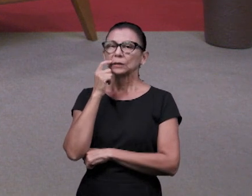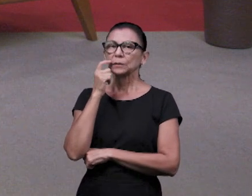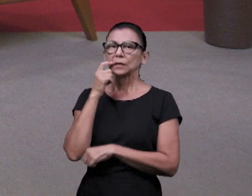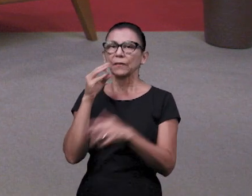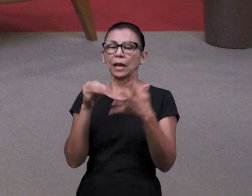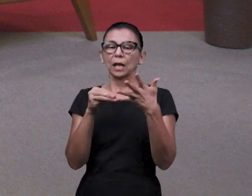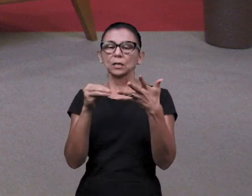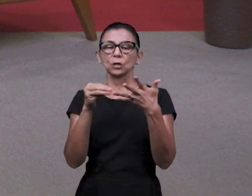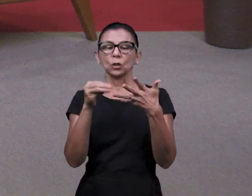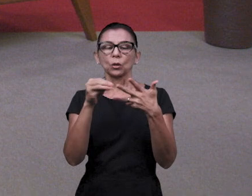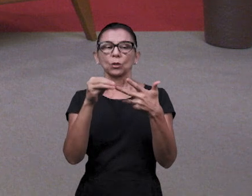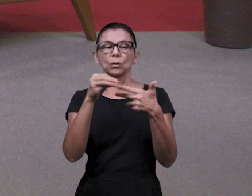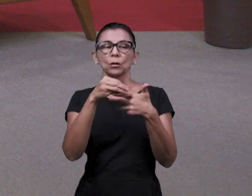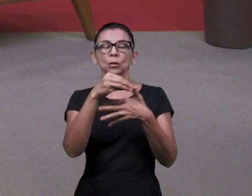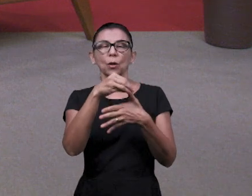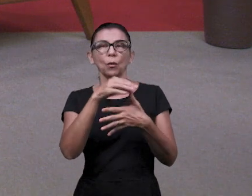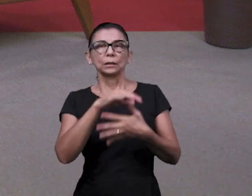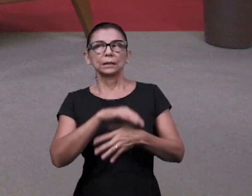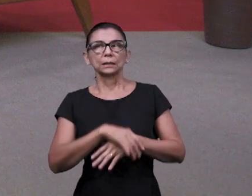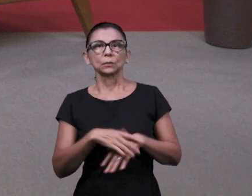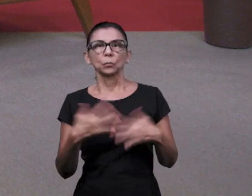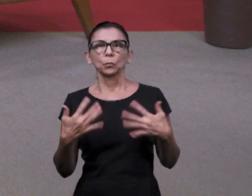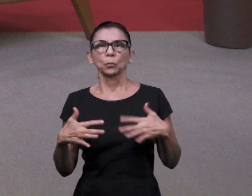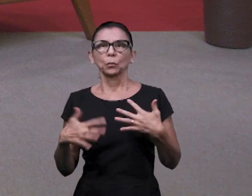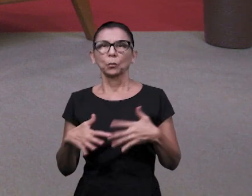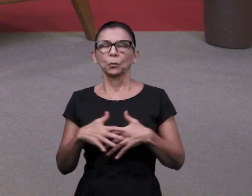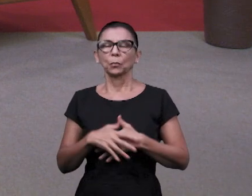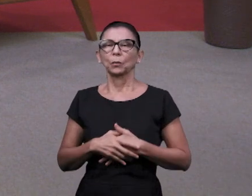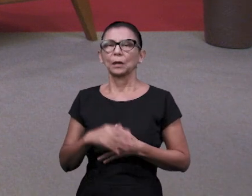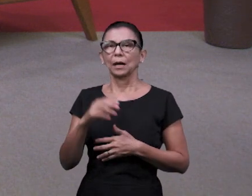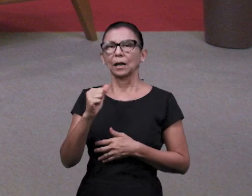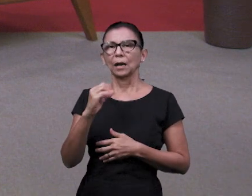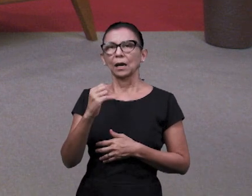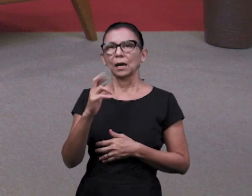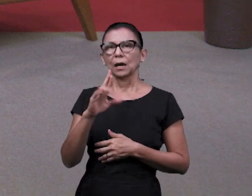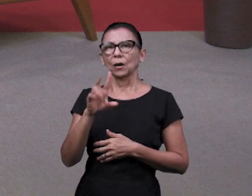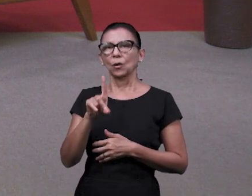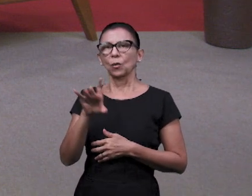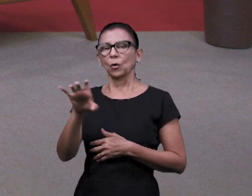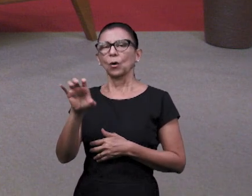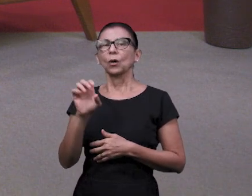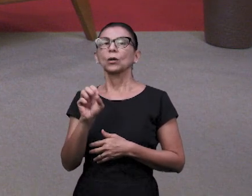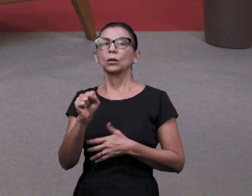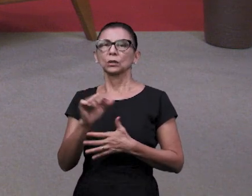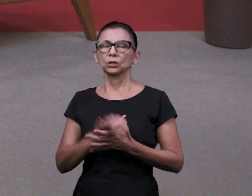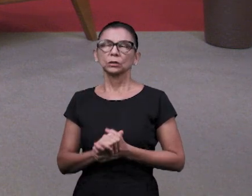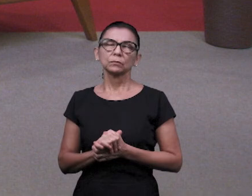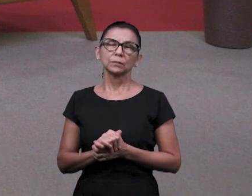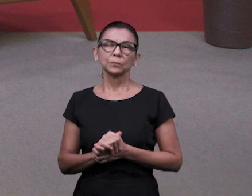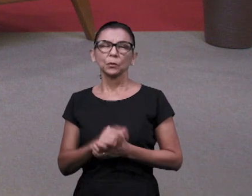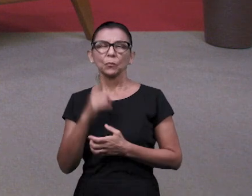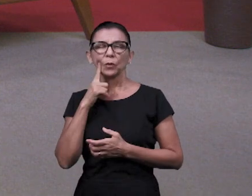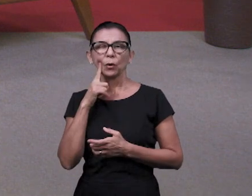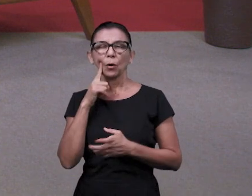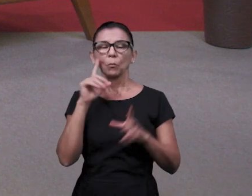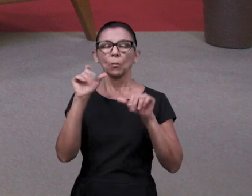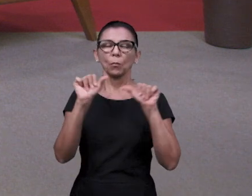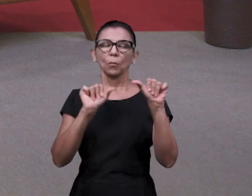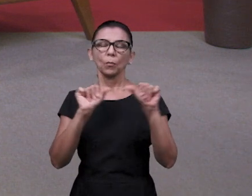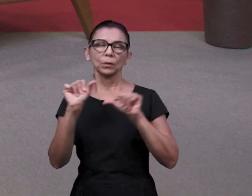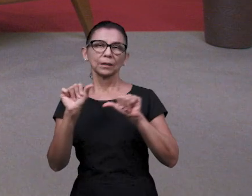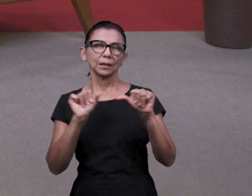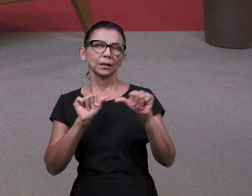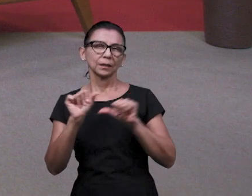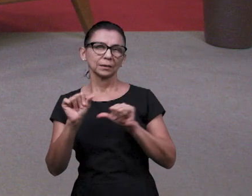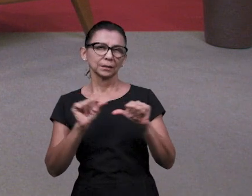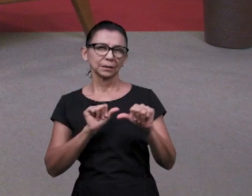allons apprendre une situation nouvelle dans la musique, les signes d'altération qui nous permettent d'élargir la qualité